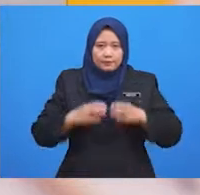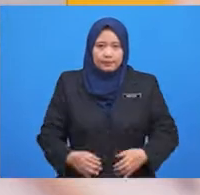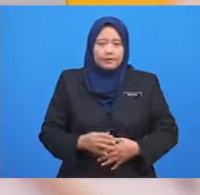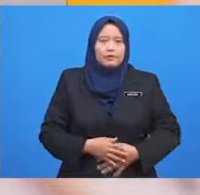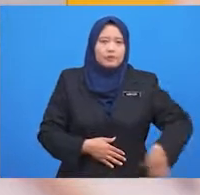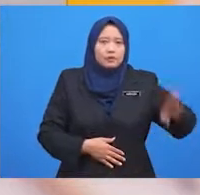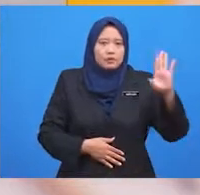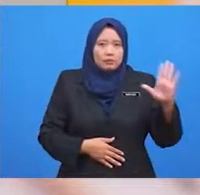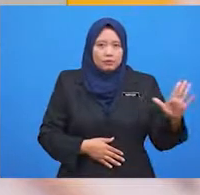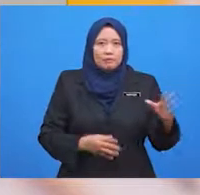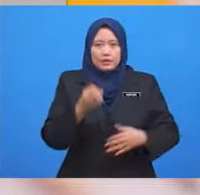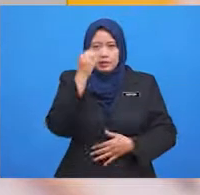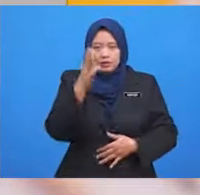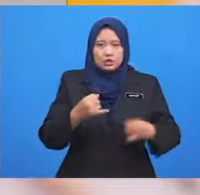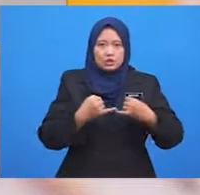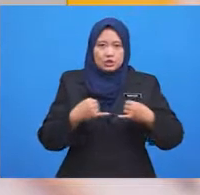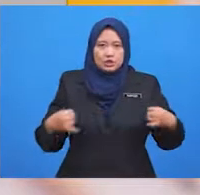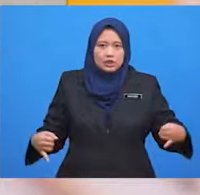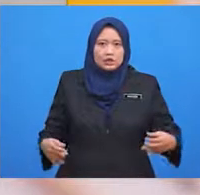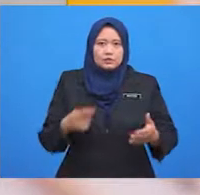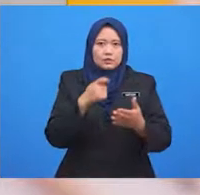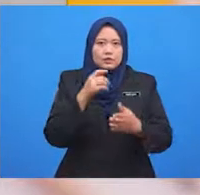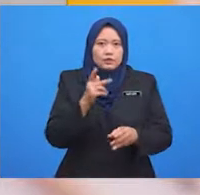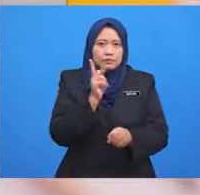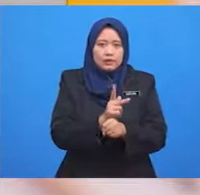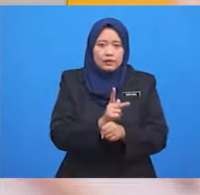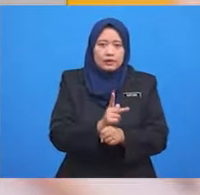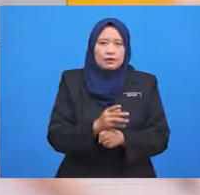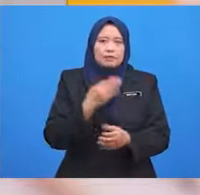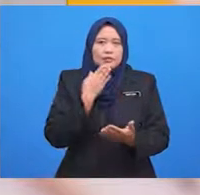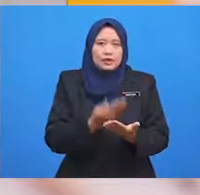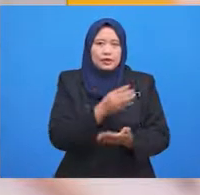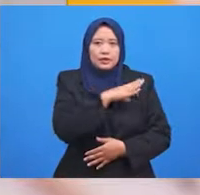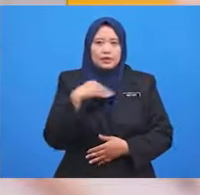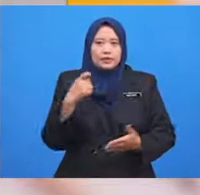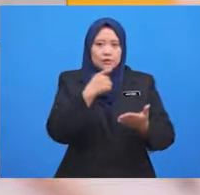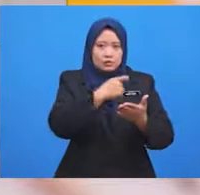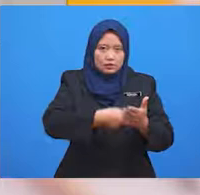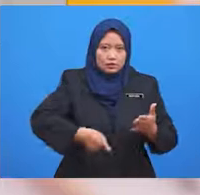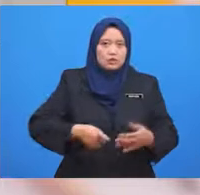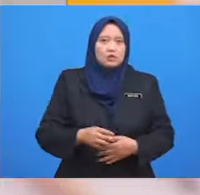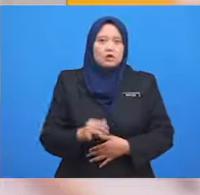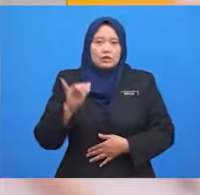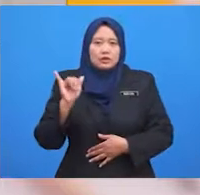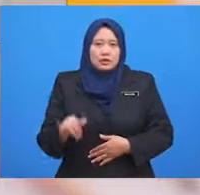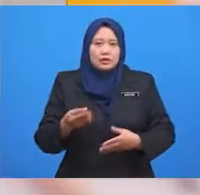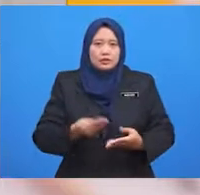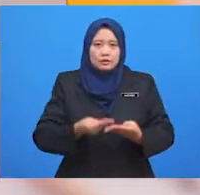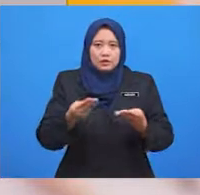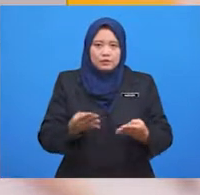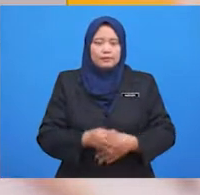jenis perkhidmatan, kebaikan dan anggaran kos perkhidmatan yang ditawarkan.